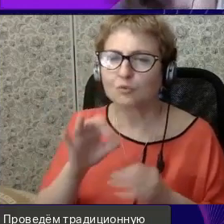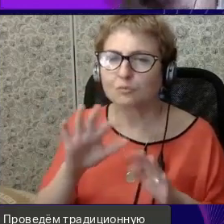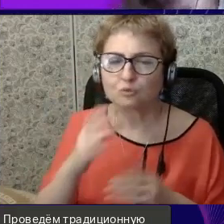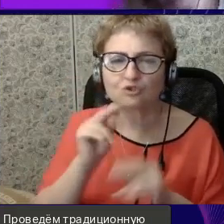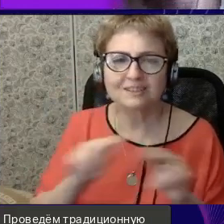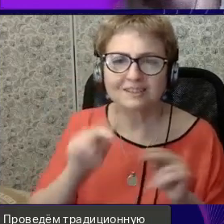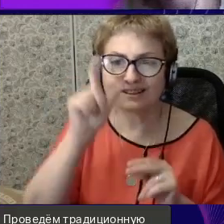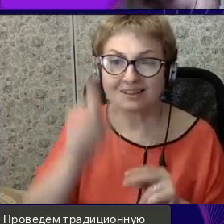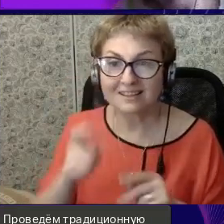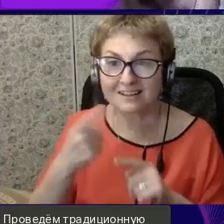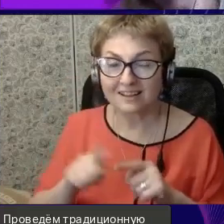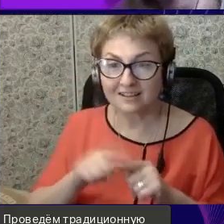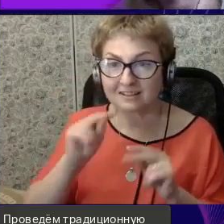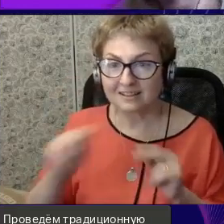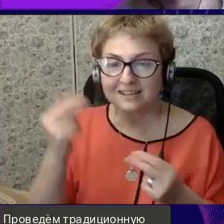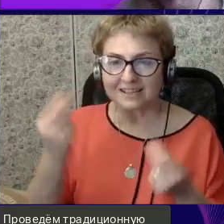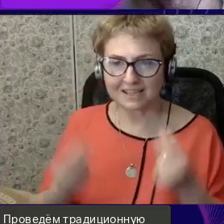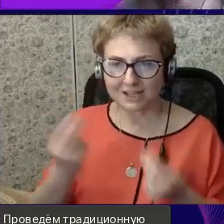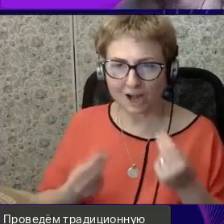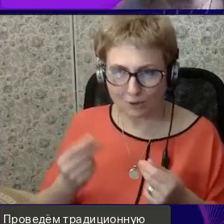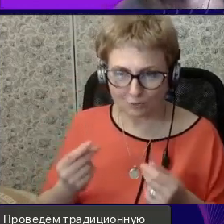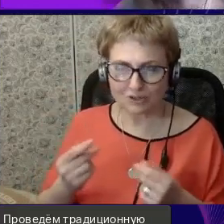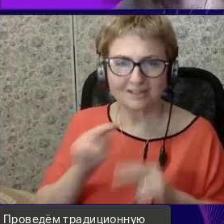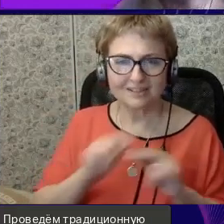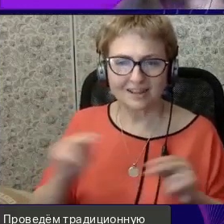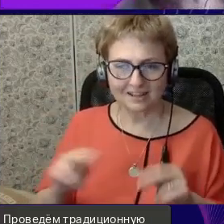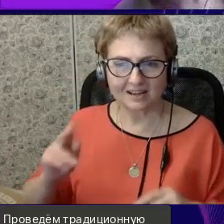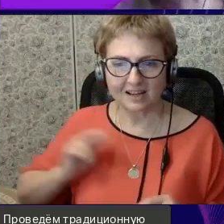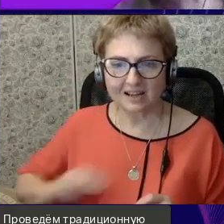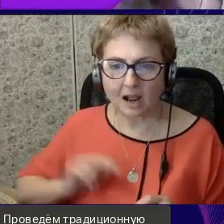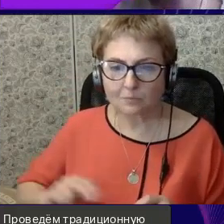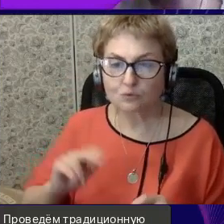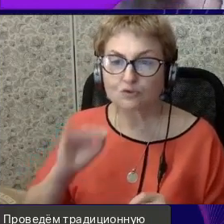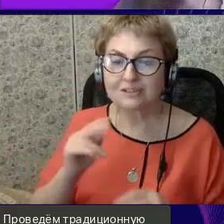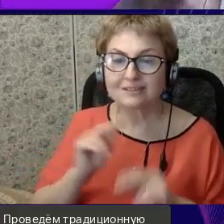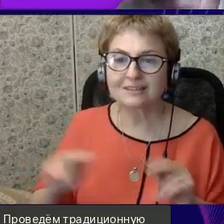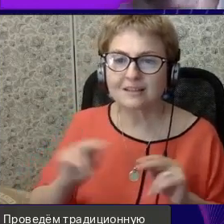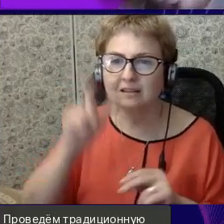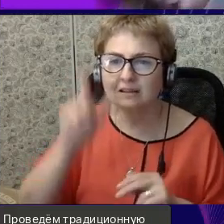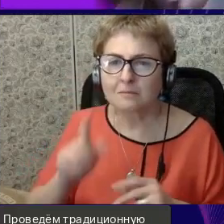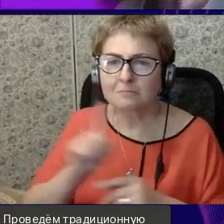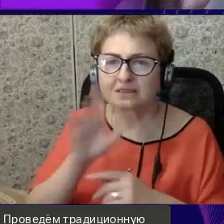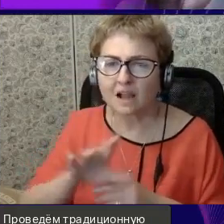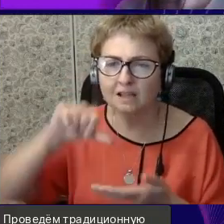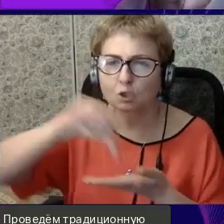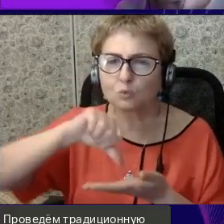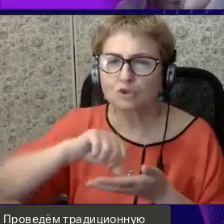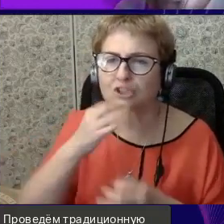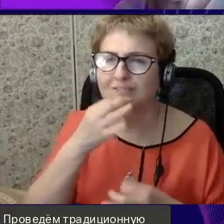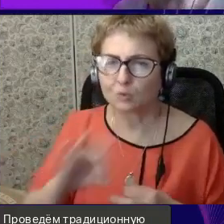всех упражнений должен быть наглядным. То есть в любом случае тренер – это тренер играющий, вот,